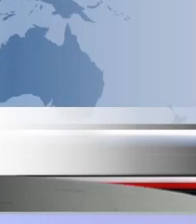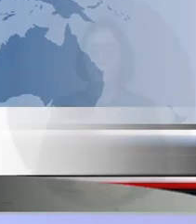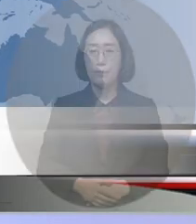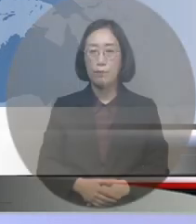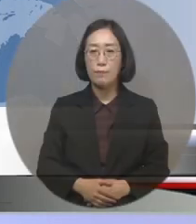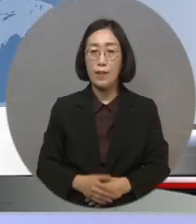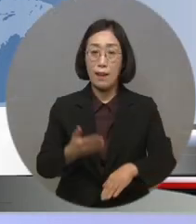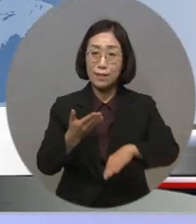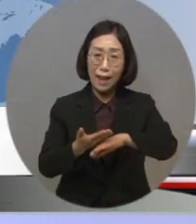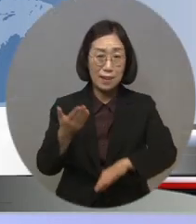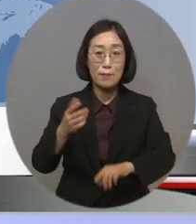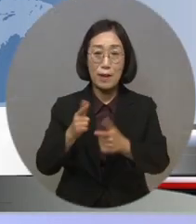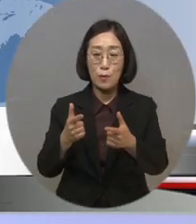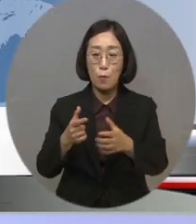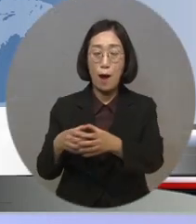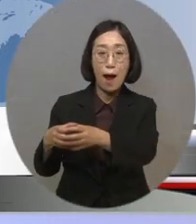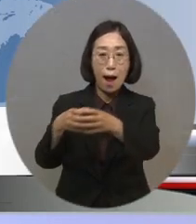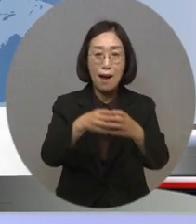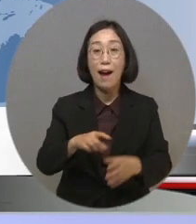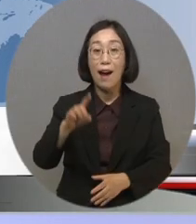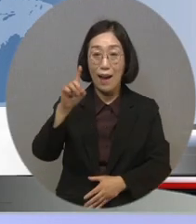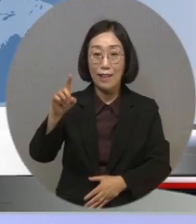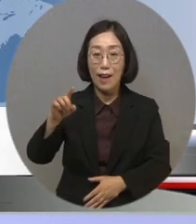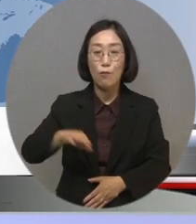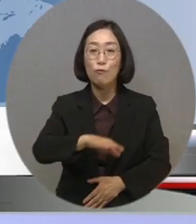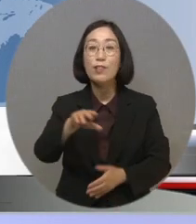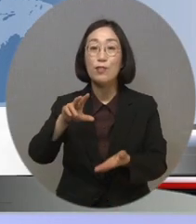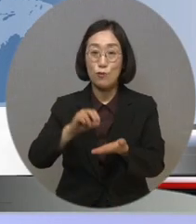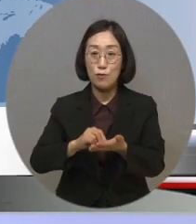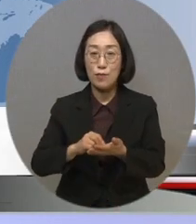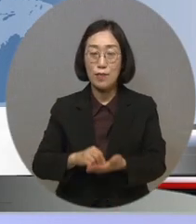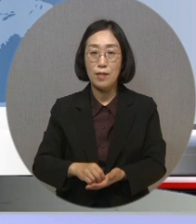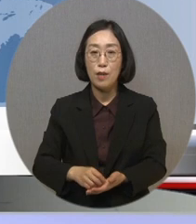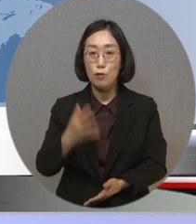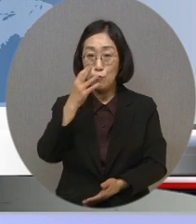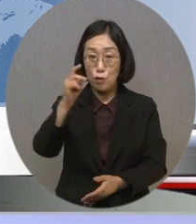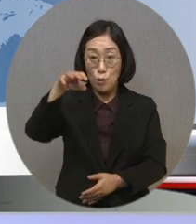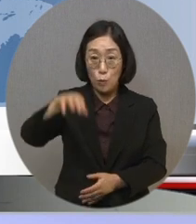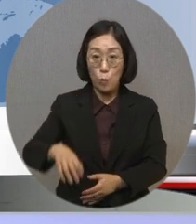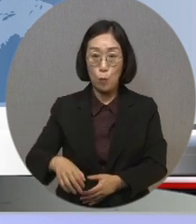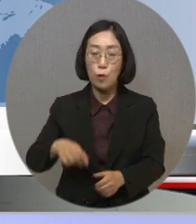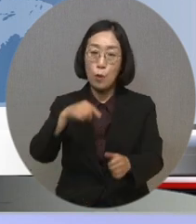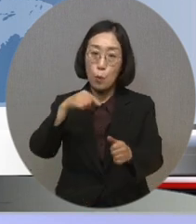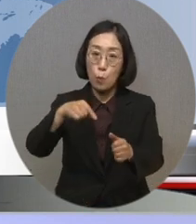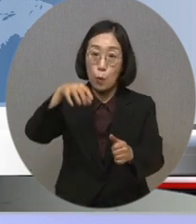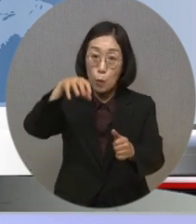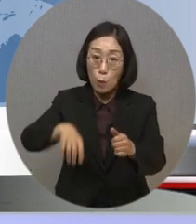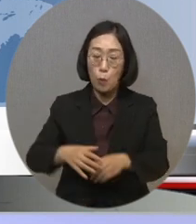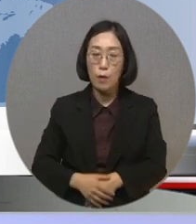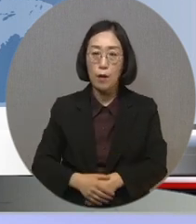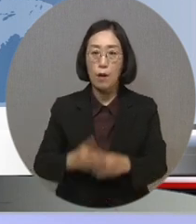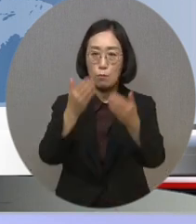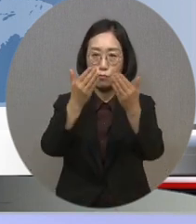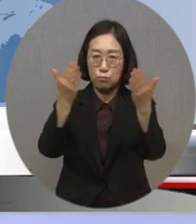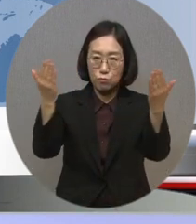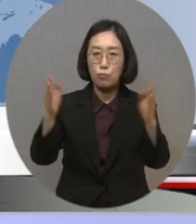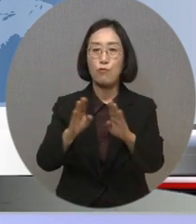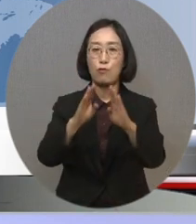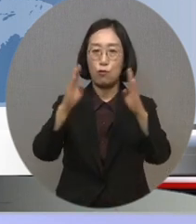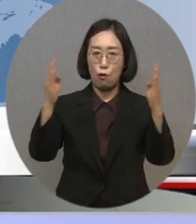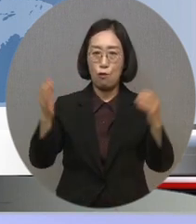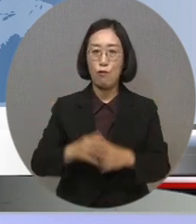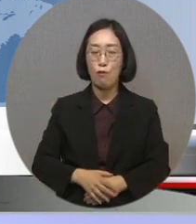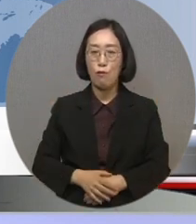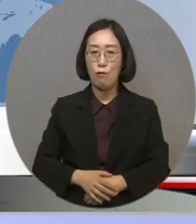다름이 하나가 되는 우리라는 주제로 순천 팔마 장애인 평생교육원 작품 전시회가 마련됐습니다